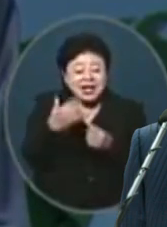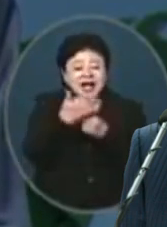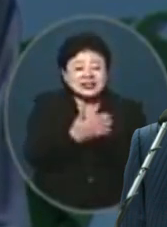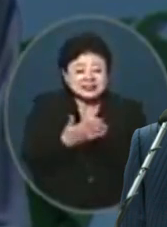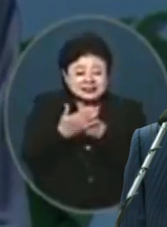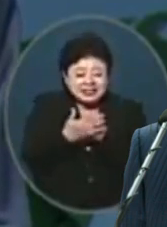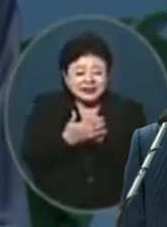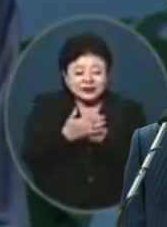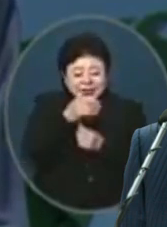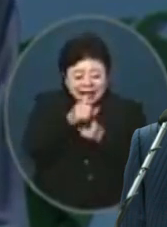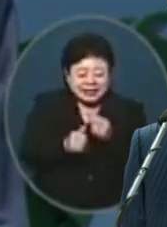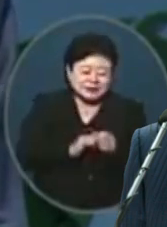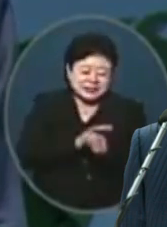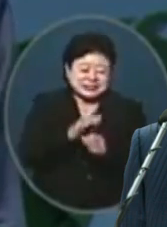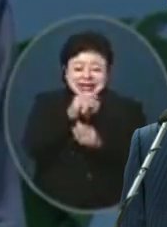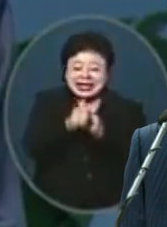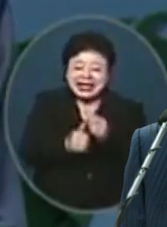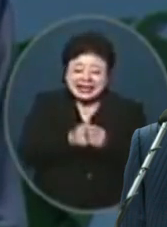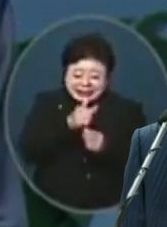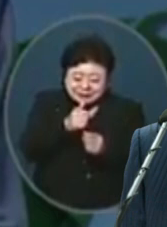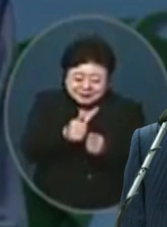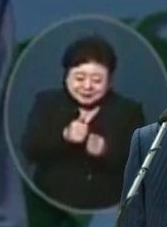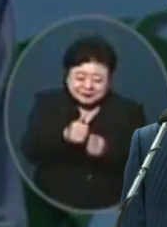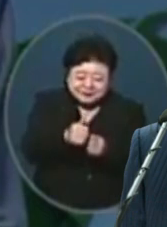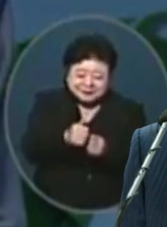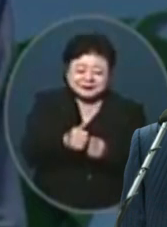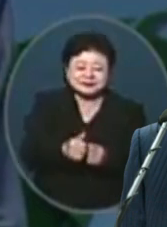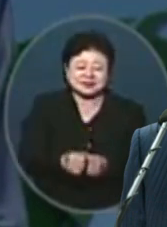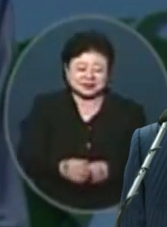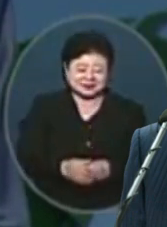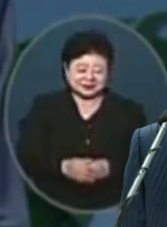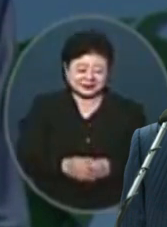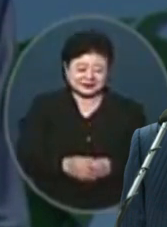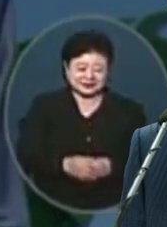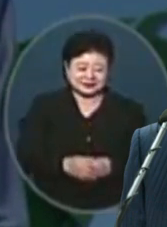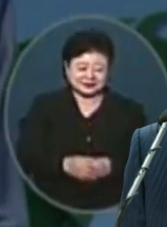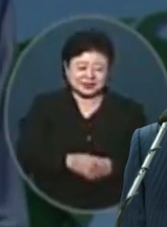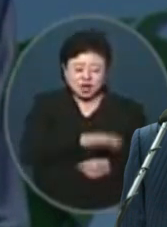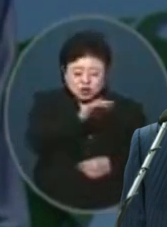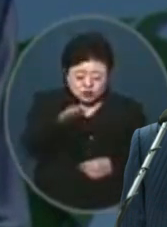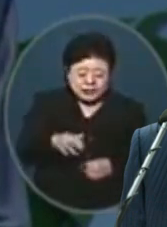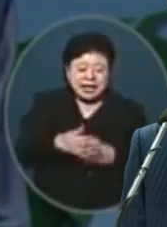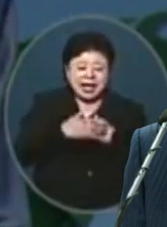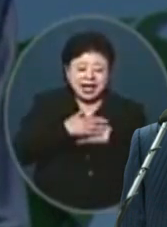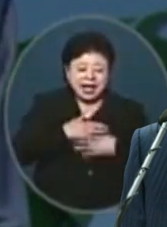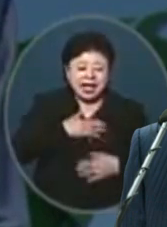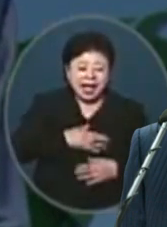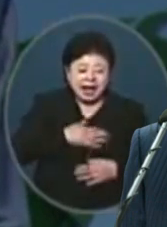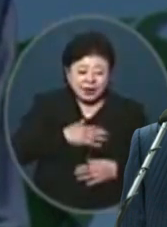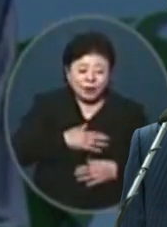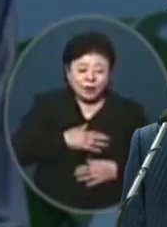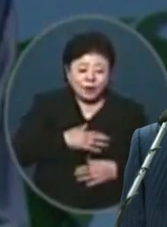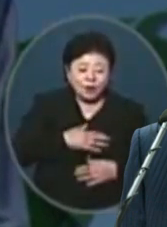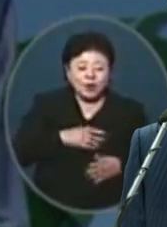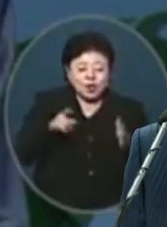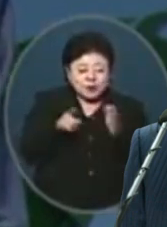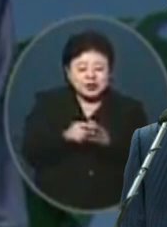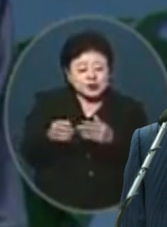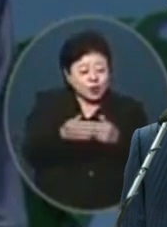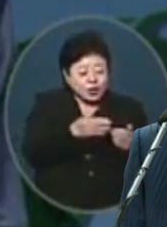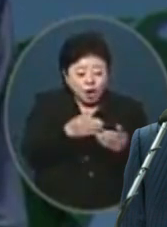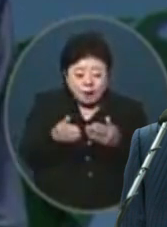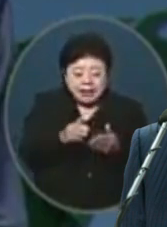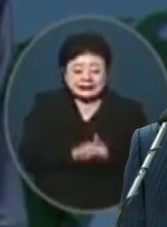은혜로운 하나님, 사랑의 하나님인 것을 우리가 믿고